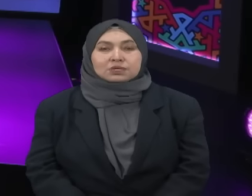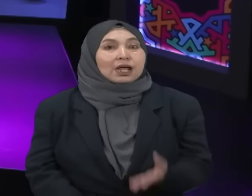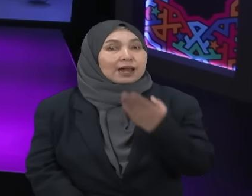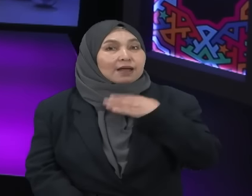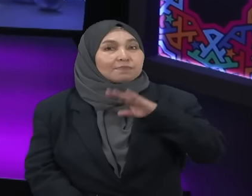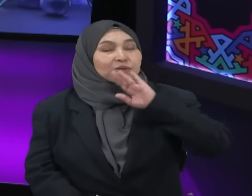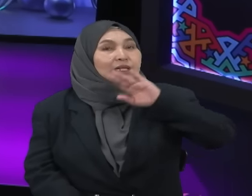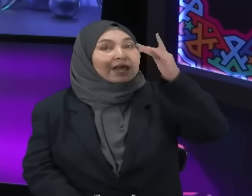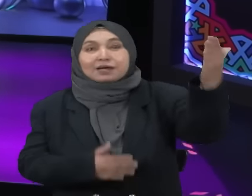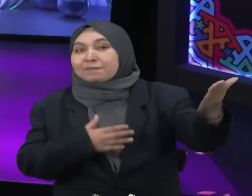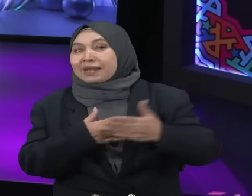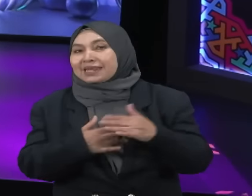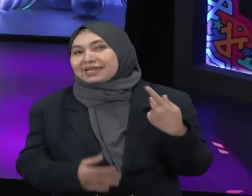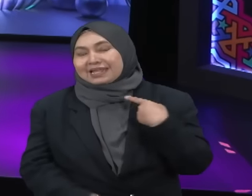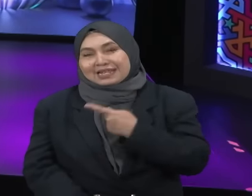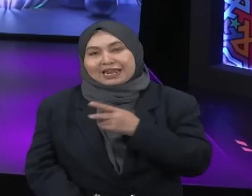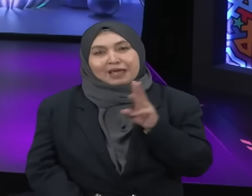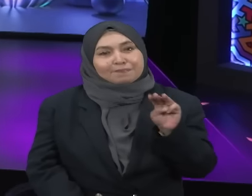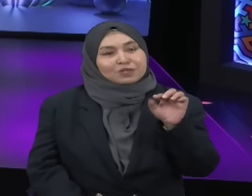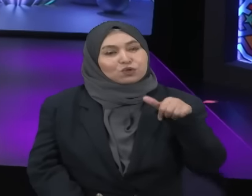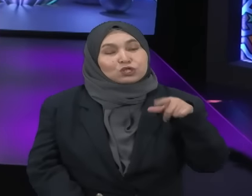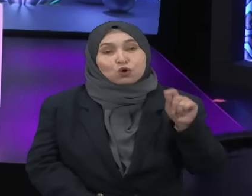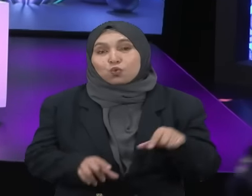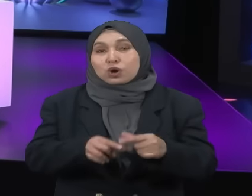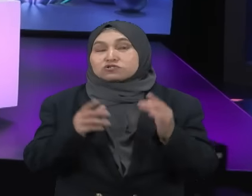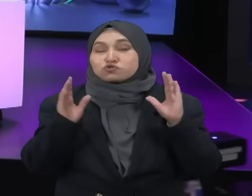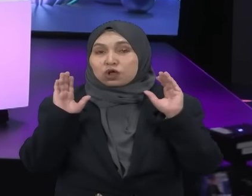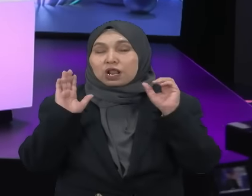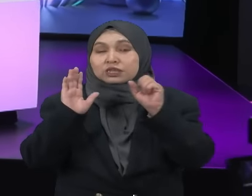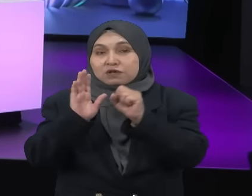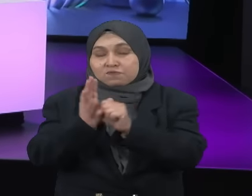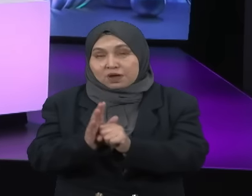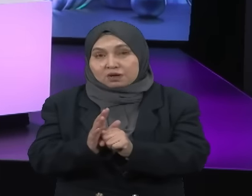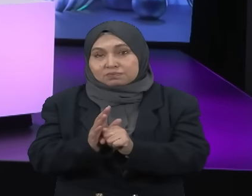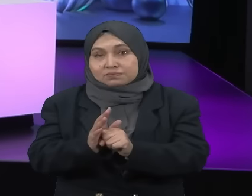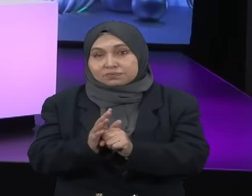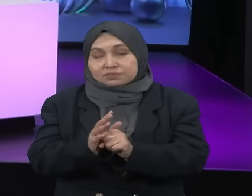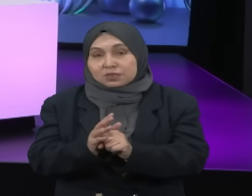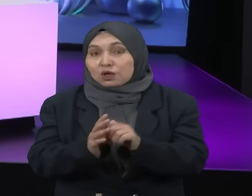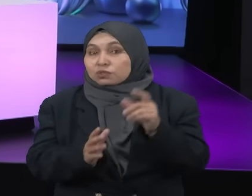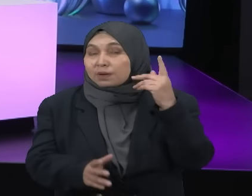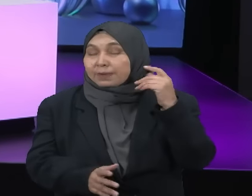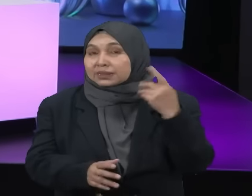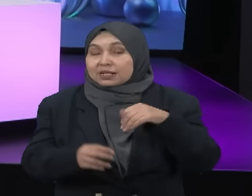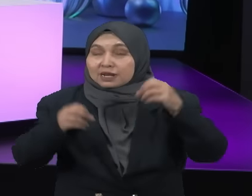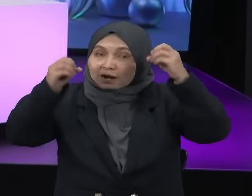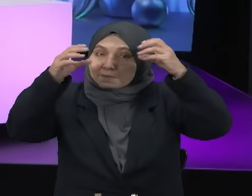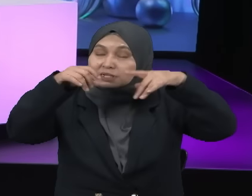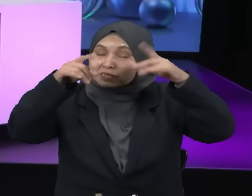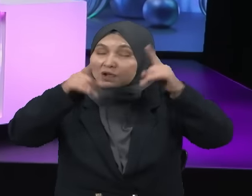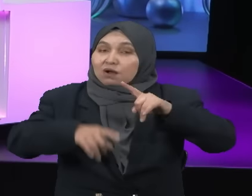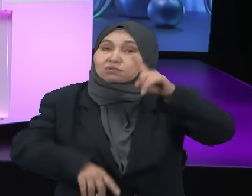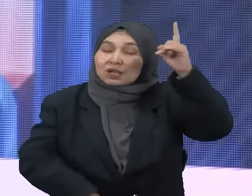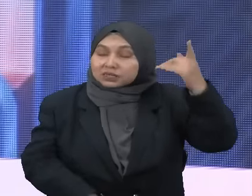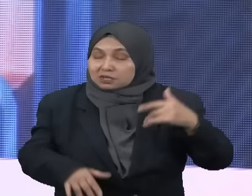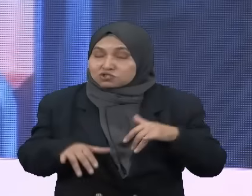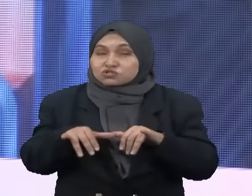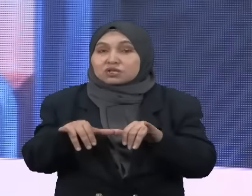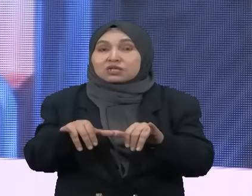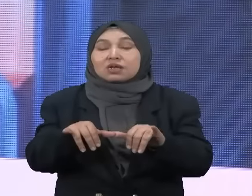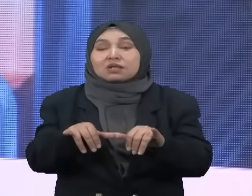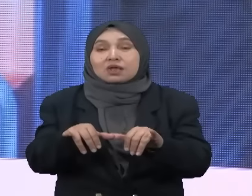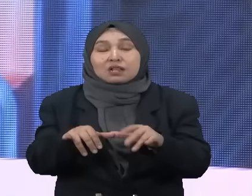Alhamdulillah, kembali kita dalam My Quran Time, Quran, Salat dan Infak. Tuan-tuan dan puan-puan dirahmati Allah Subhanahu Wa Taala, kita masih lagi